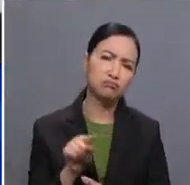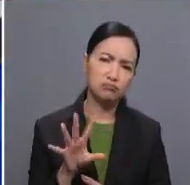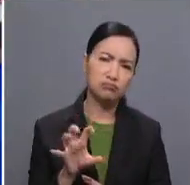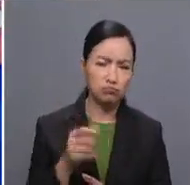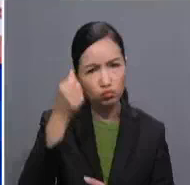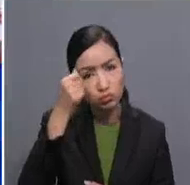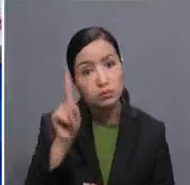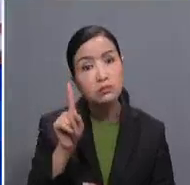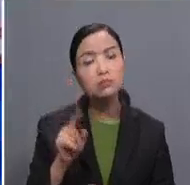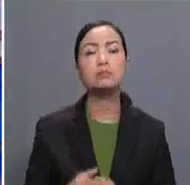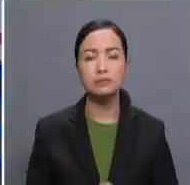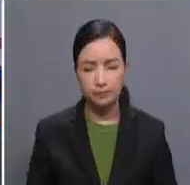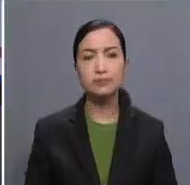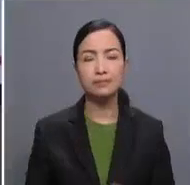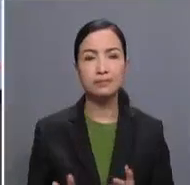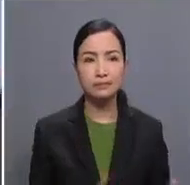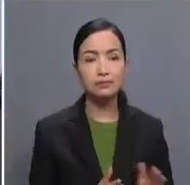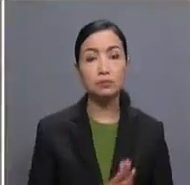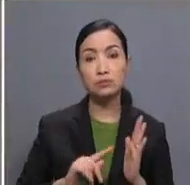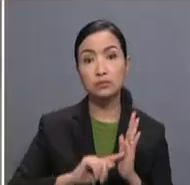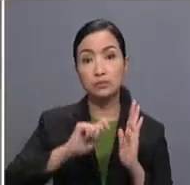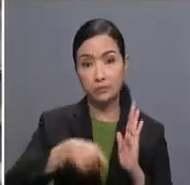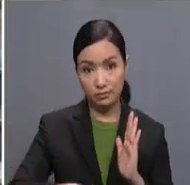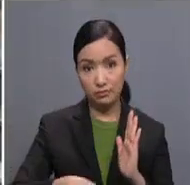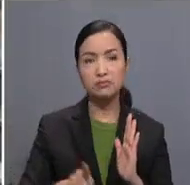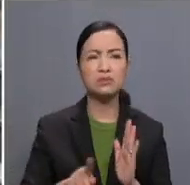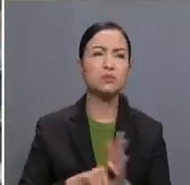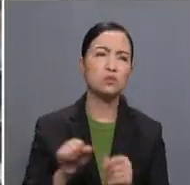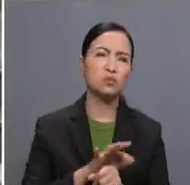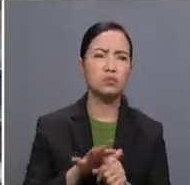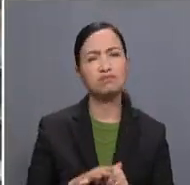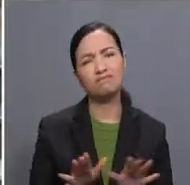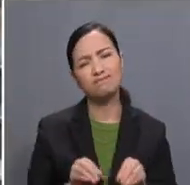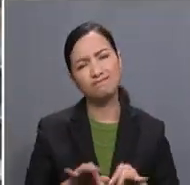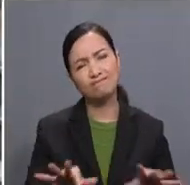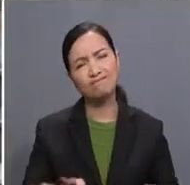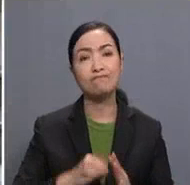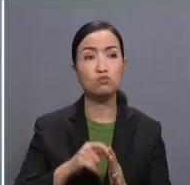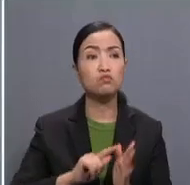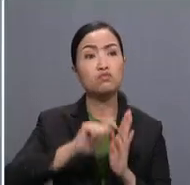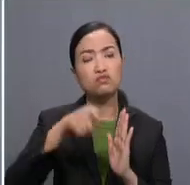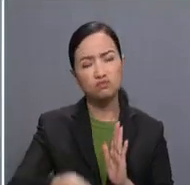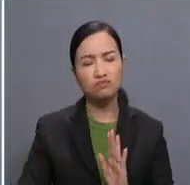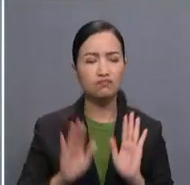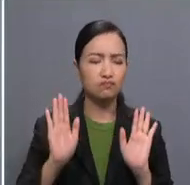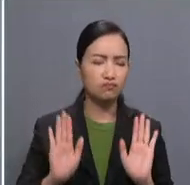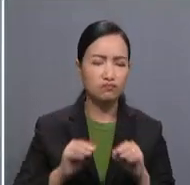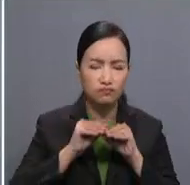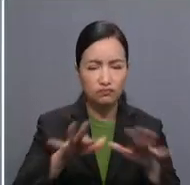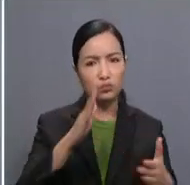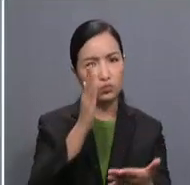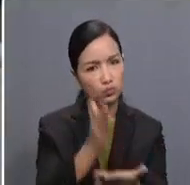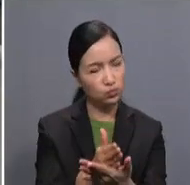คนต่อวันเท่านั้นเองนะคะส่วนโคราชค่ะพิษโควิดทำให้ทางโคราชต้องประกาศงดกิจกรรม